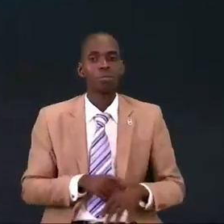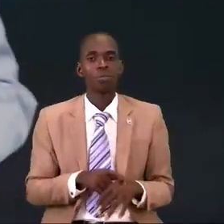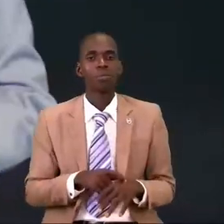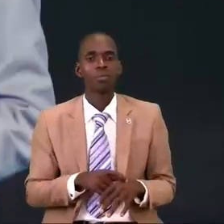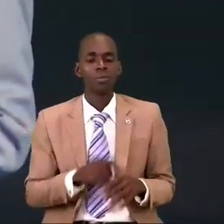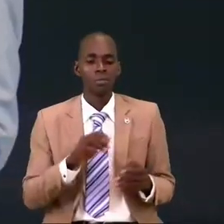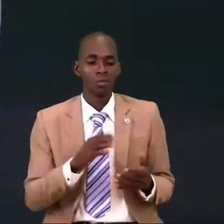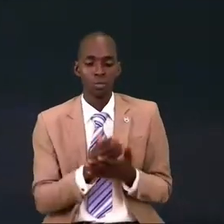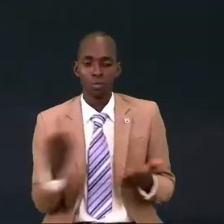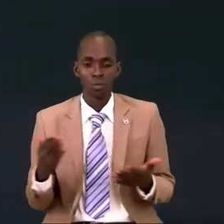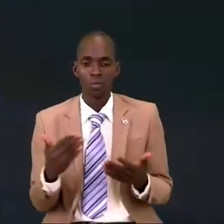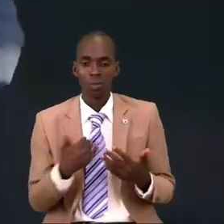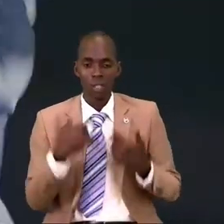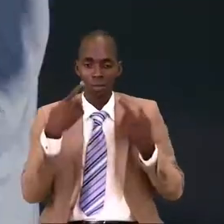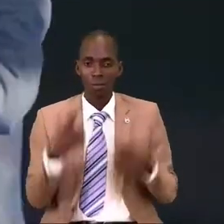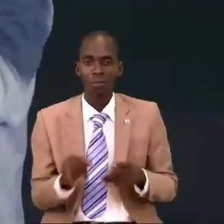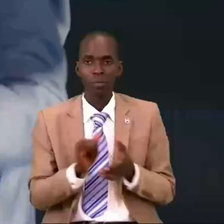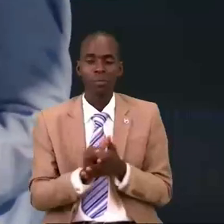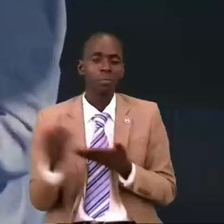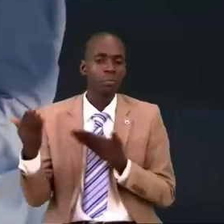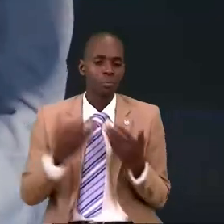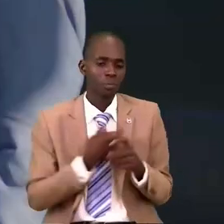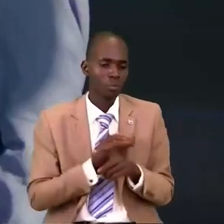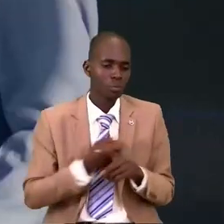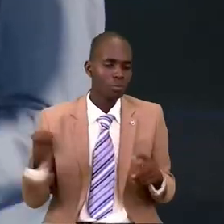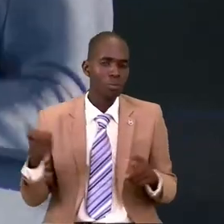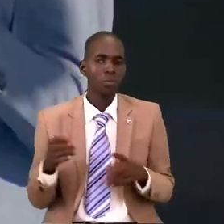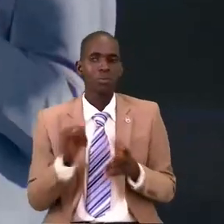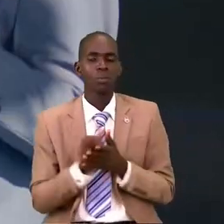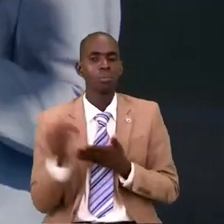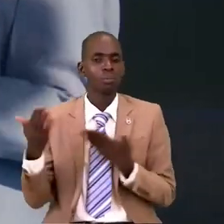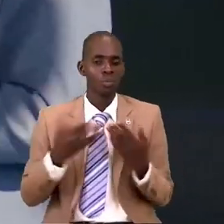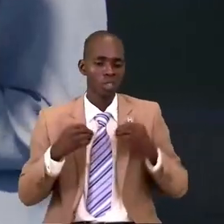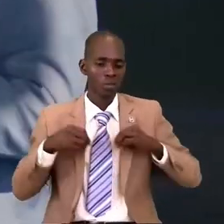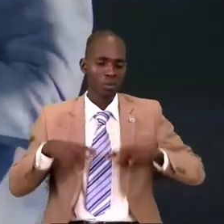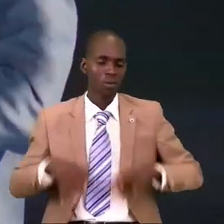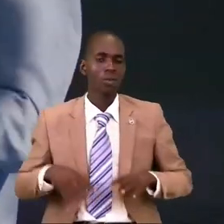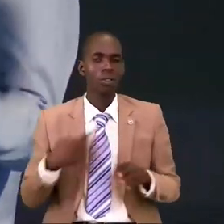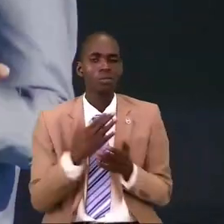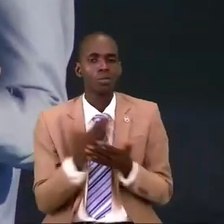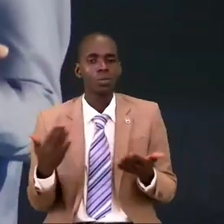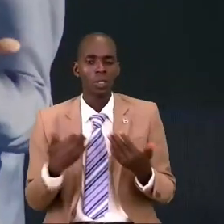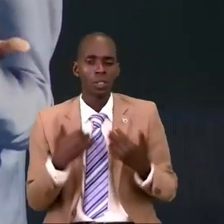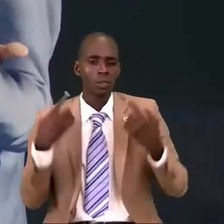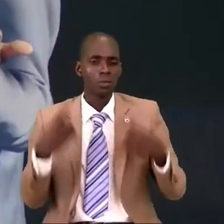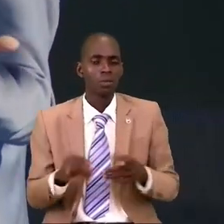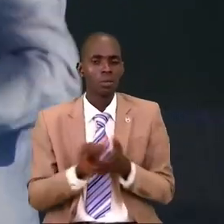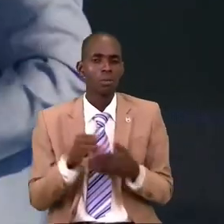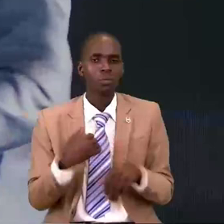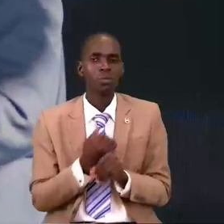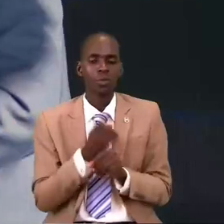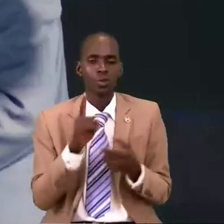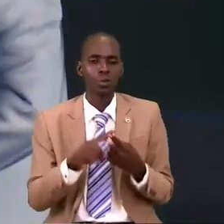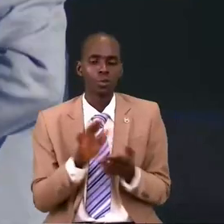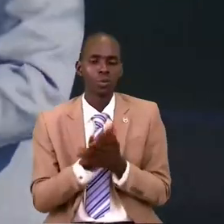le découragement et quelque chose s'est produit qui t'a rendu craintif et ton esprit ramène cela quand tu es seul et